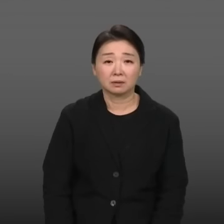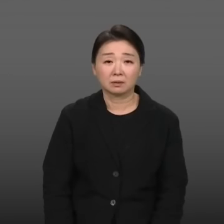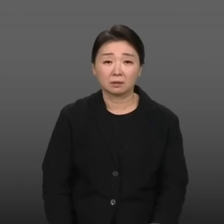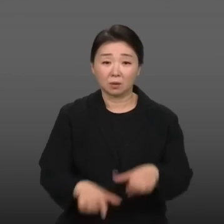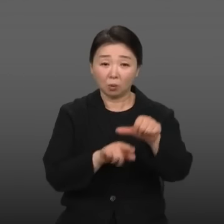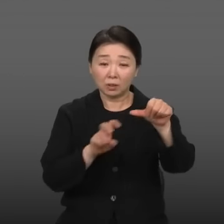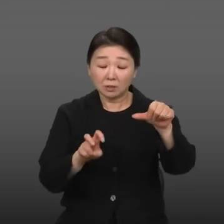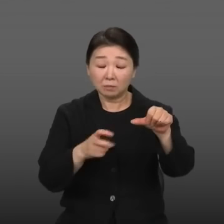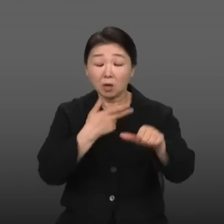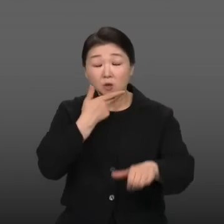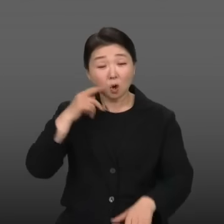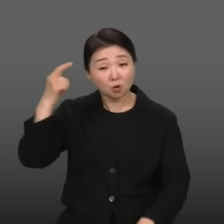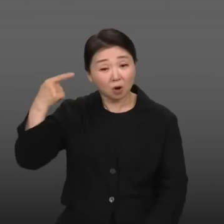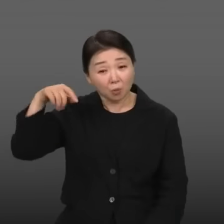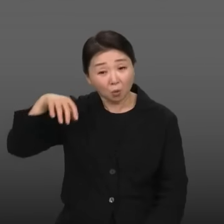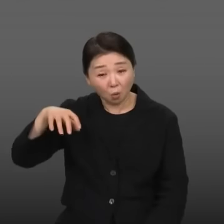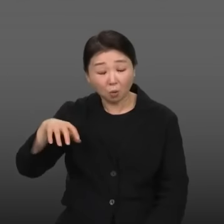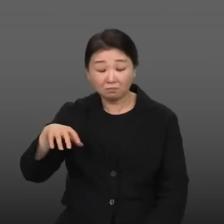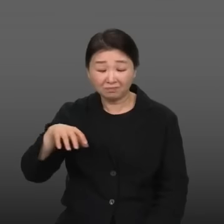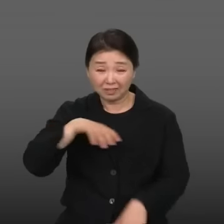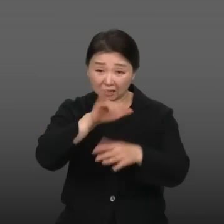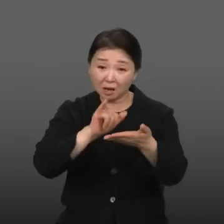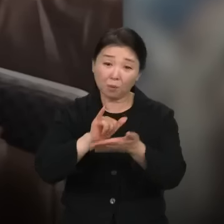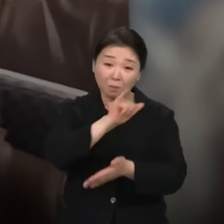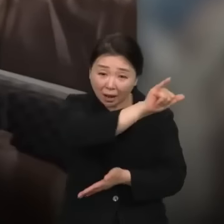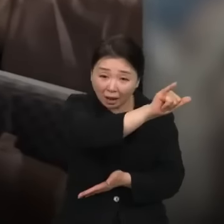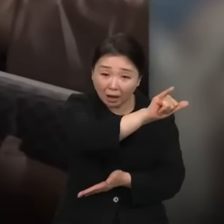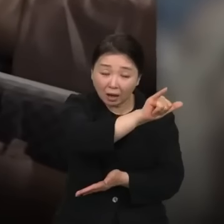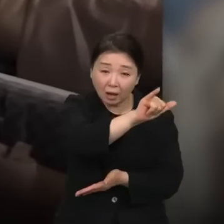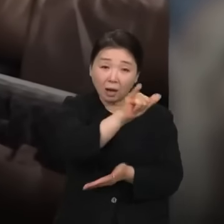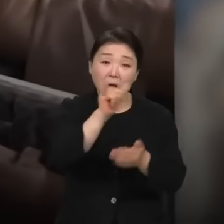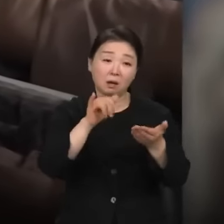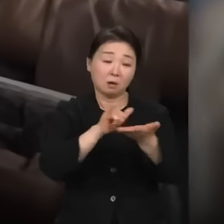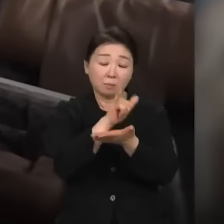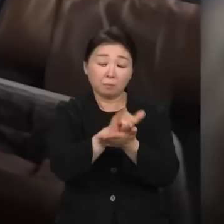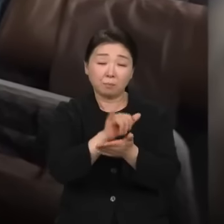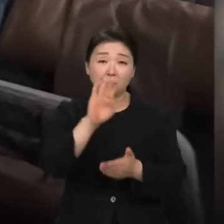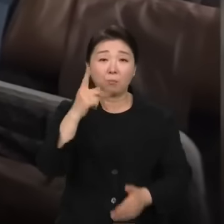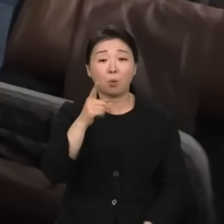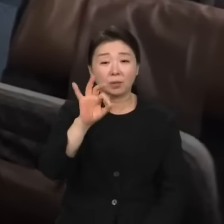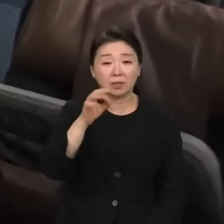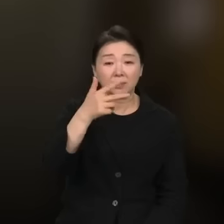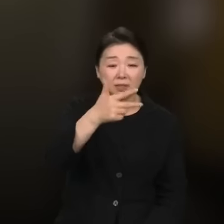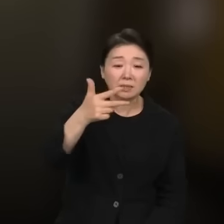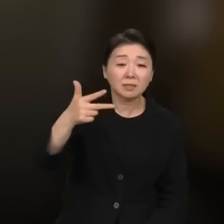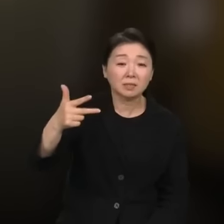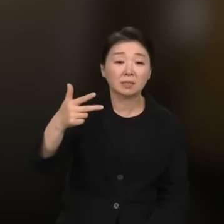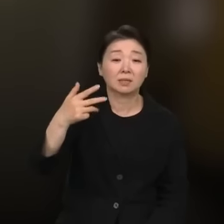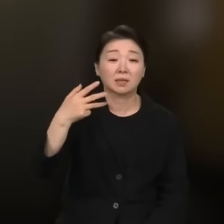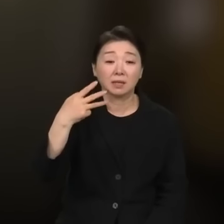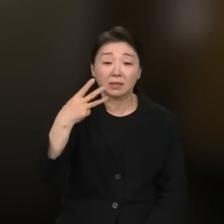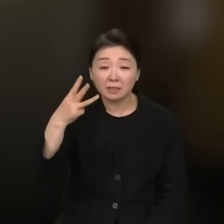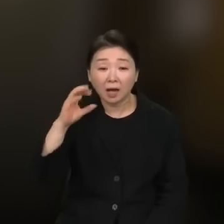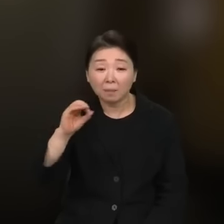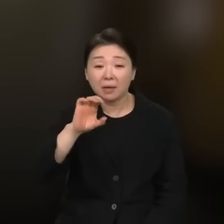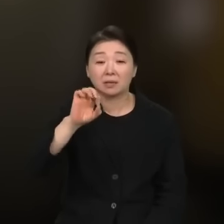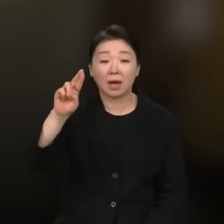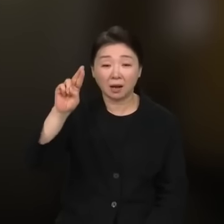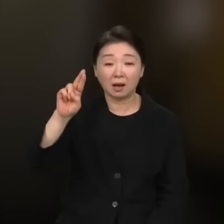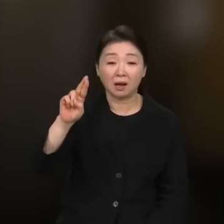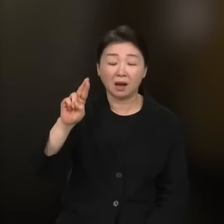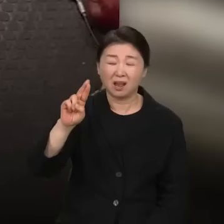영국 런던에서 출발해 싱가포르로 향하던 싱가포르 항공 여객기 보잉 777-300ER기가 난기류를 만나